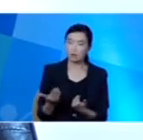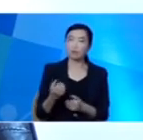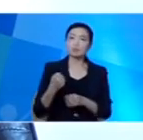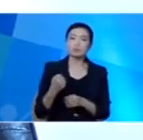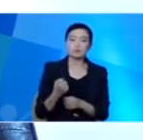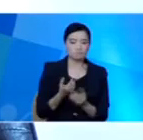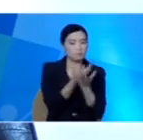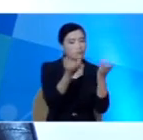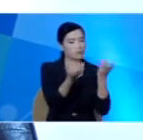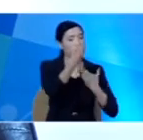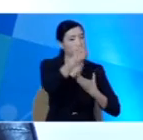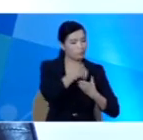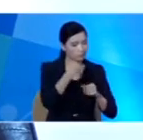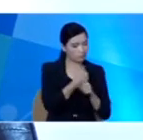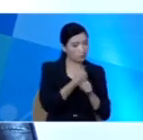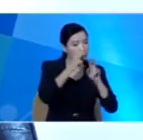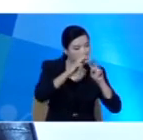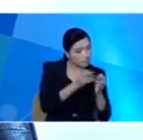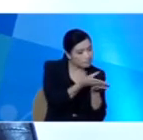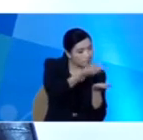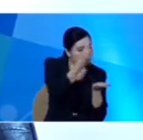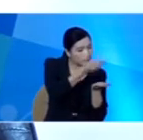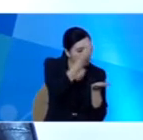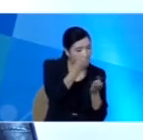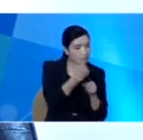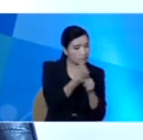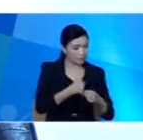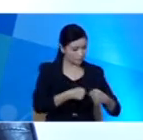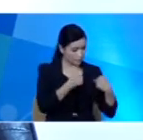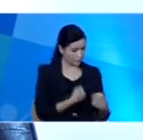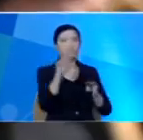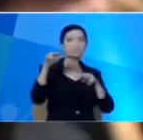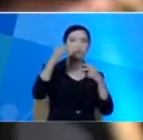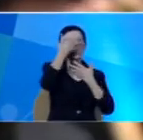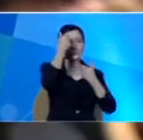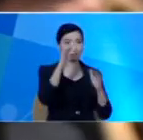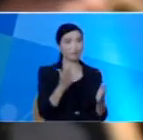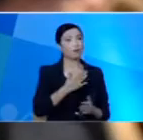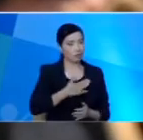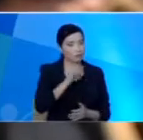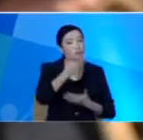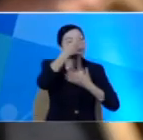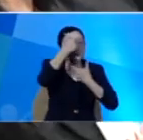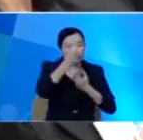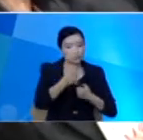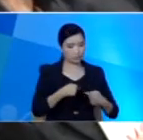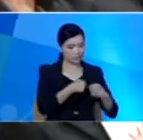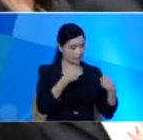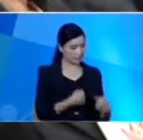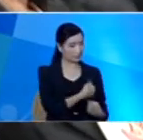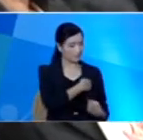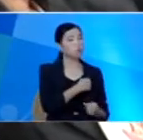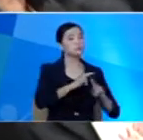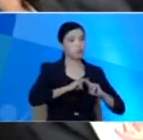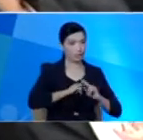ได้ใฝ่ธรรมนะจงศึกษาธรรมะลูกกลับเข้าไปสู่ยังจิตใจของตัวเองเราจงสนใจจิตวิญญาณของเราดีกว่